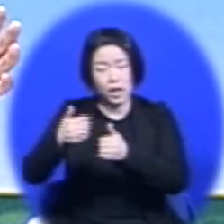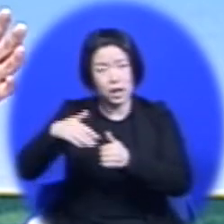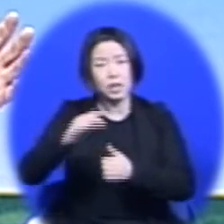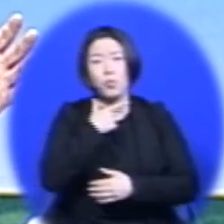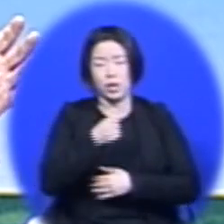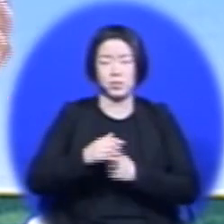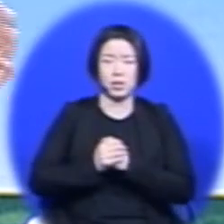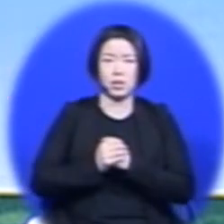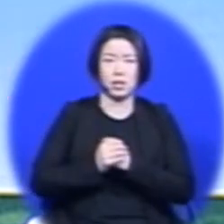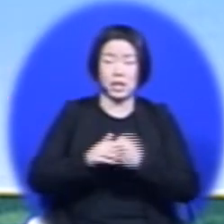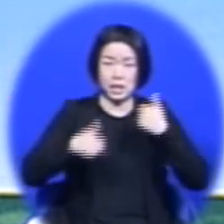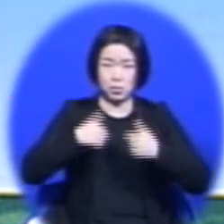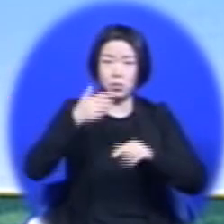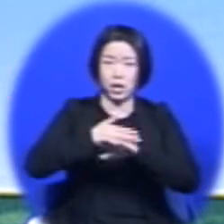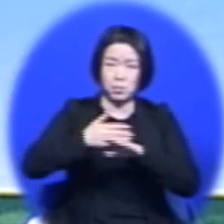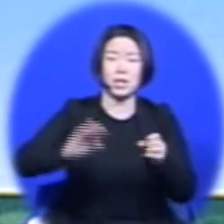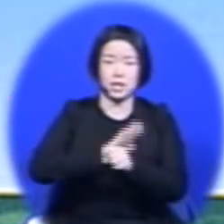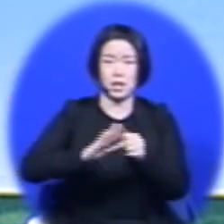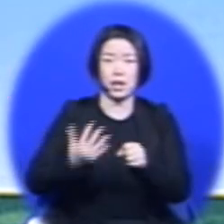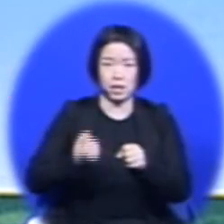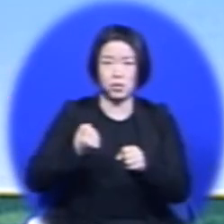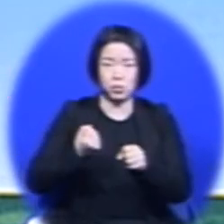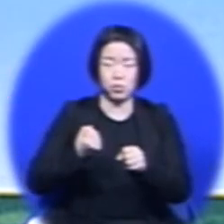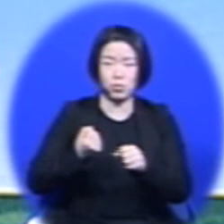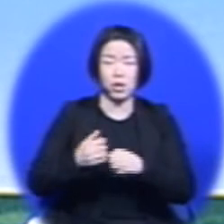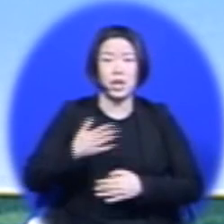원합니다. 기쁨과 감사와 사랑으로 제가